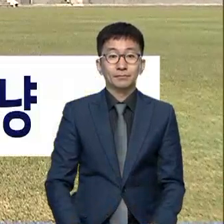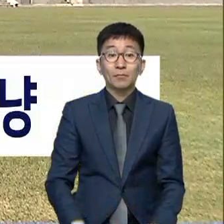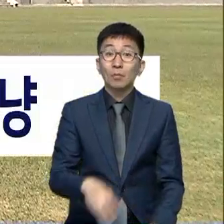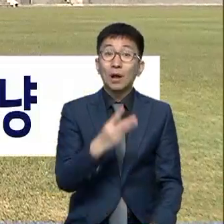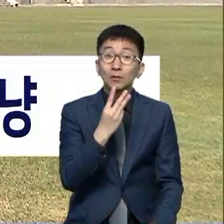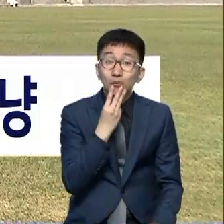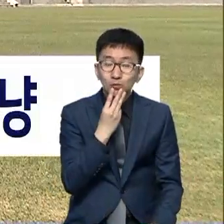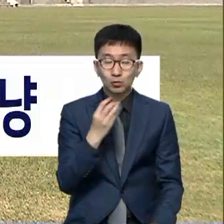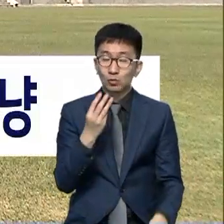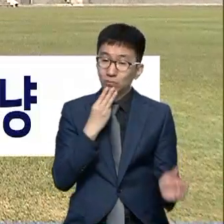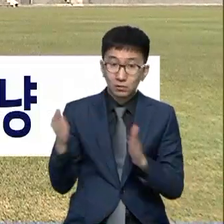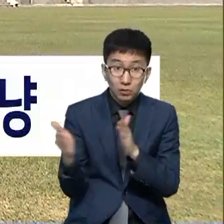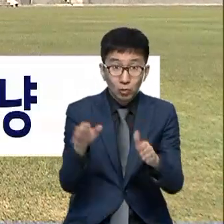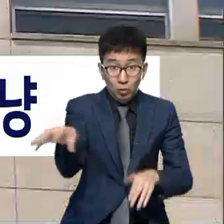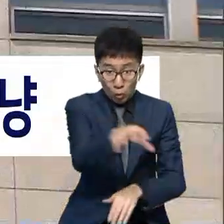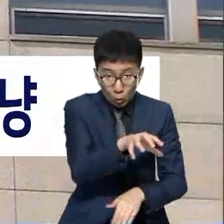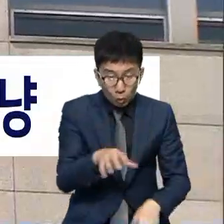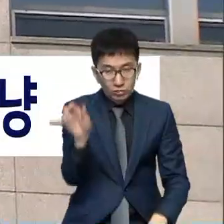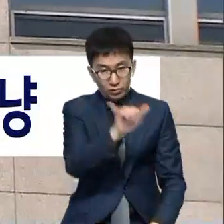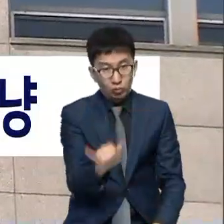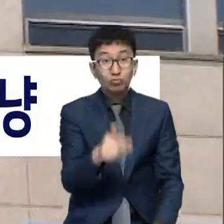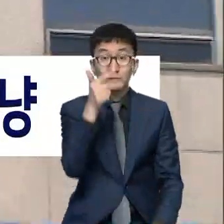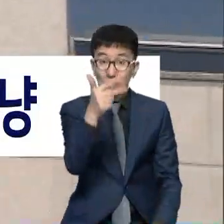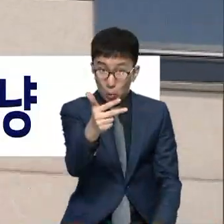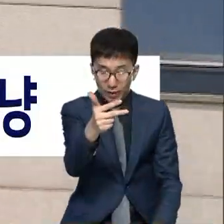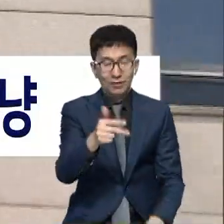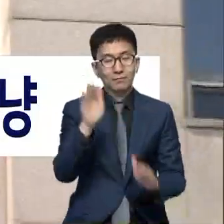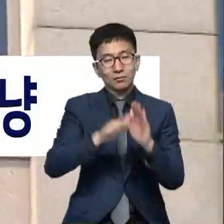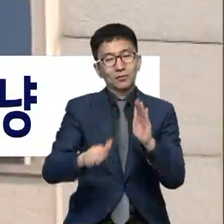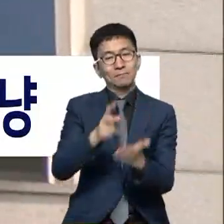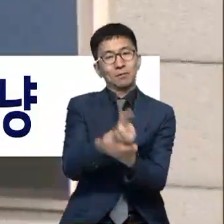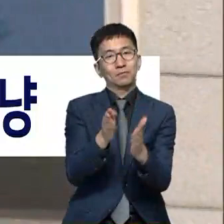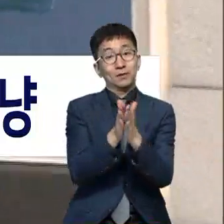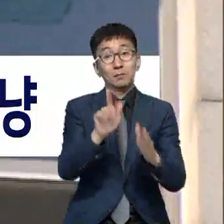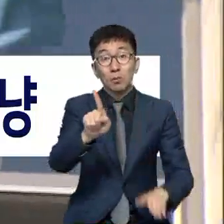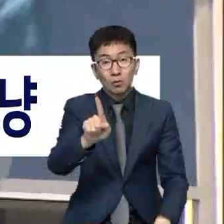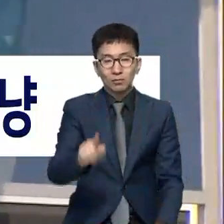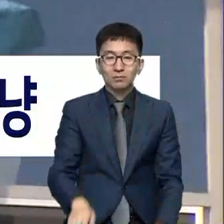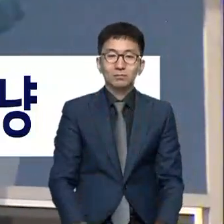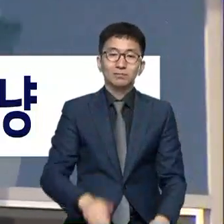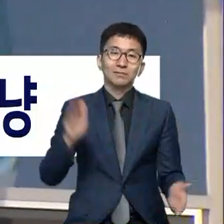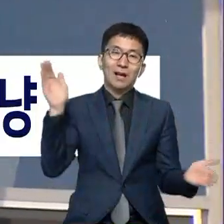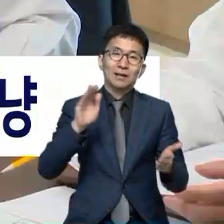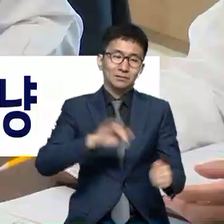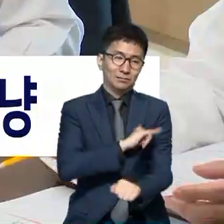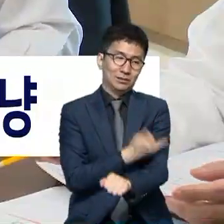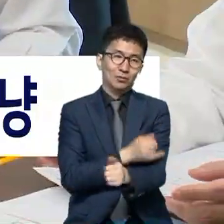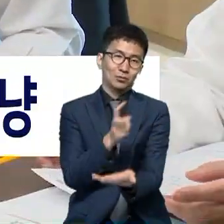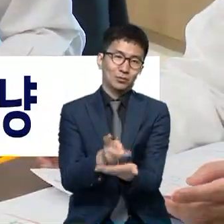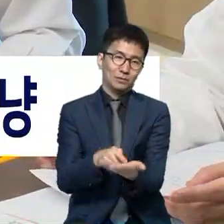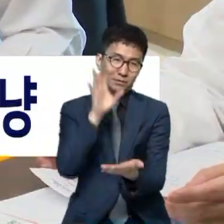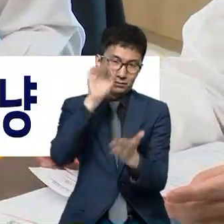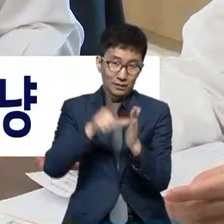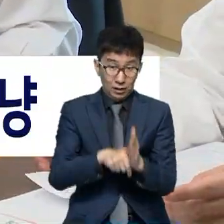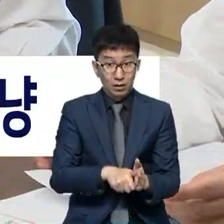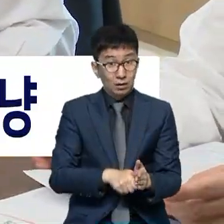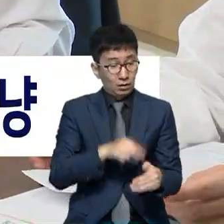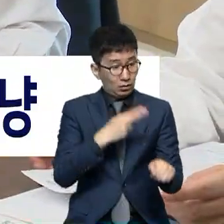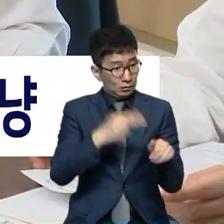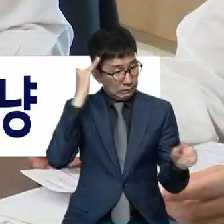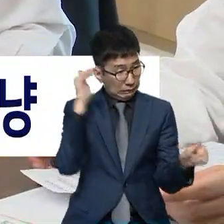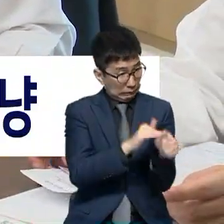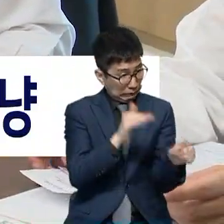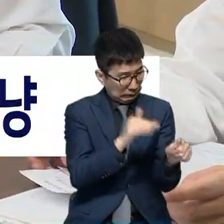서울, 경기 등 전국 7개 지역이 도입한 학생 인권조례와 관련해 윤석열 대통령이 교권을 침해하는